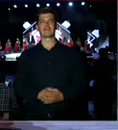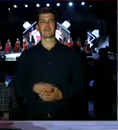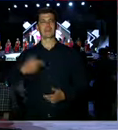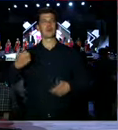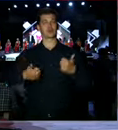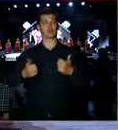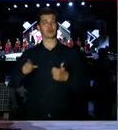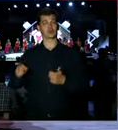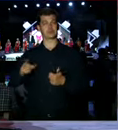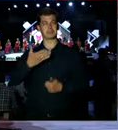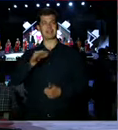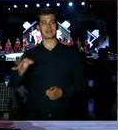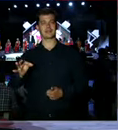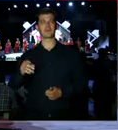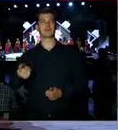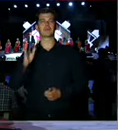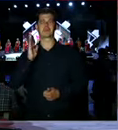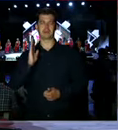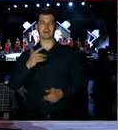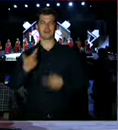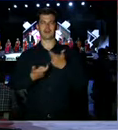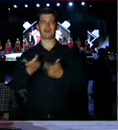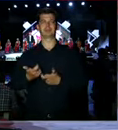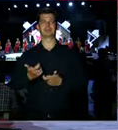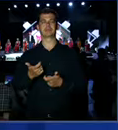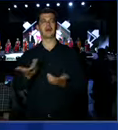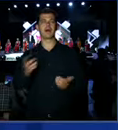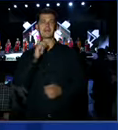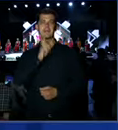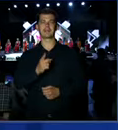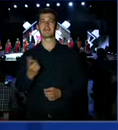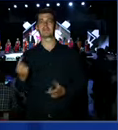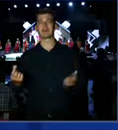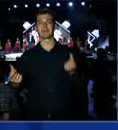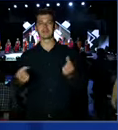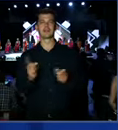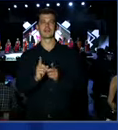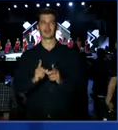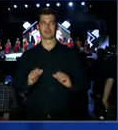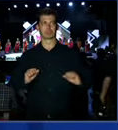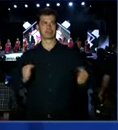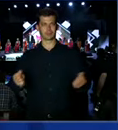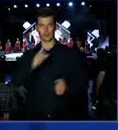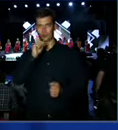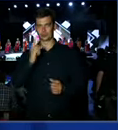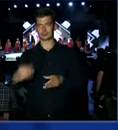Konkurs ten nie odbyłby się oczywiście, gdyby nie partnerzy i zaangażowanie ludzi, którzy